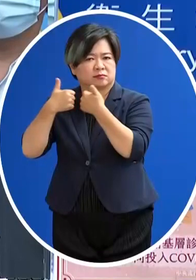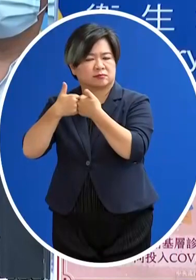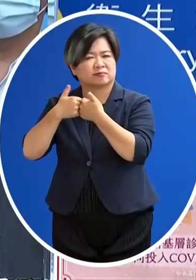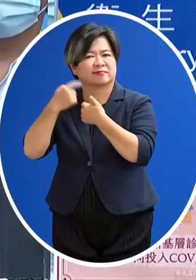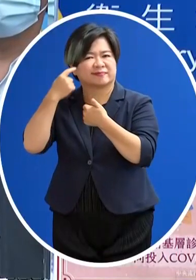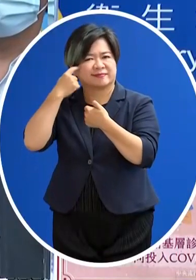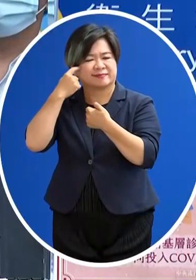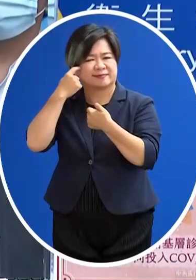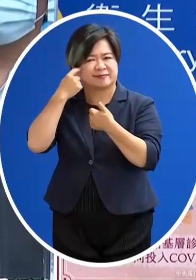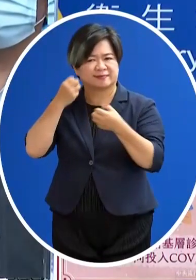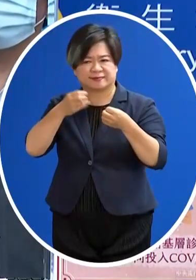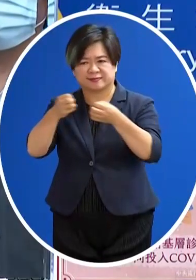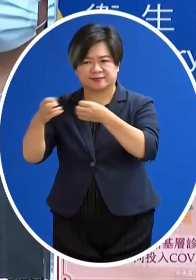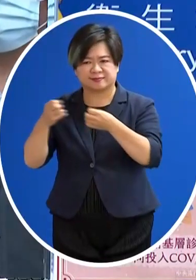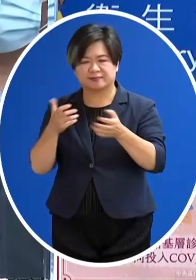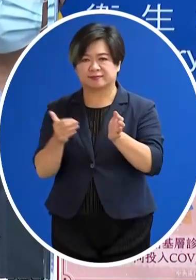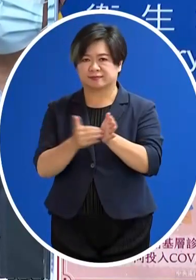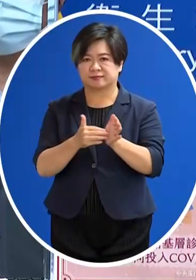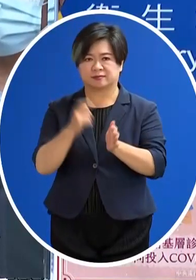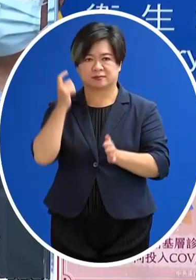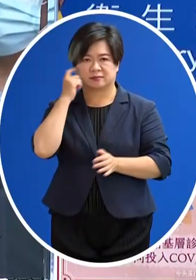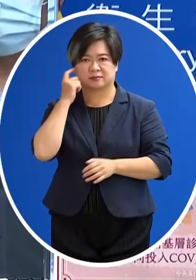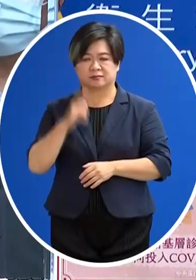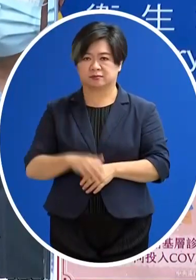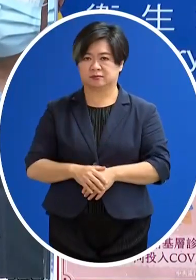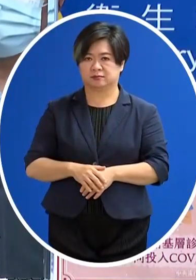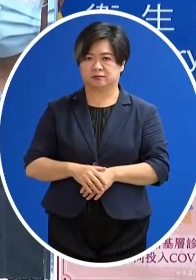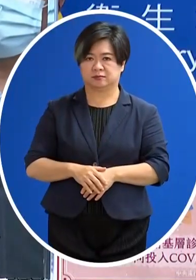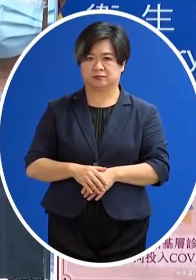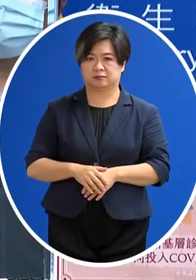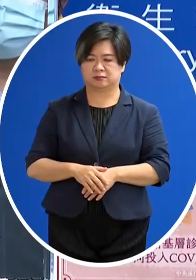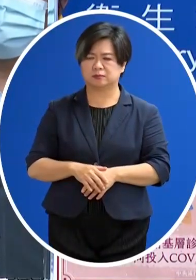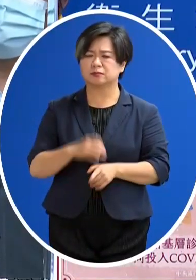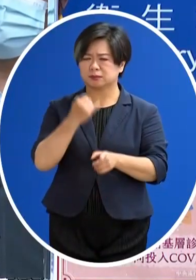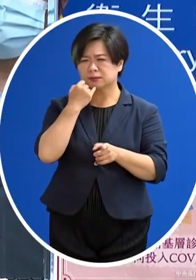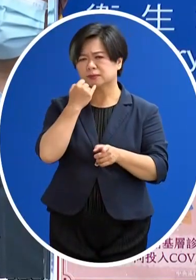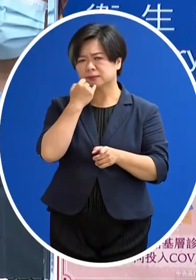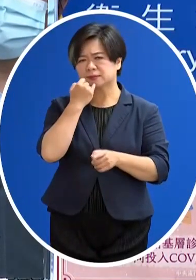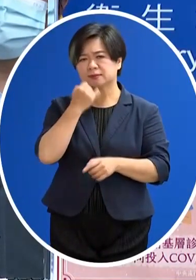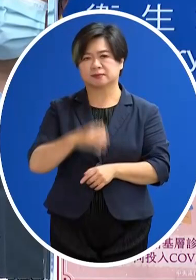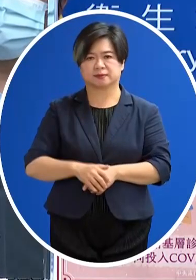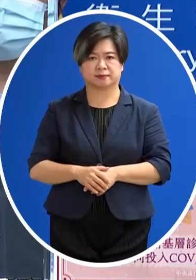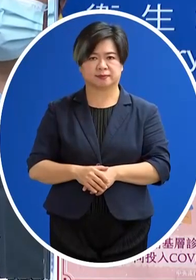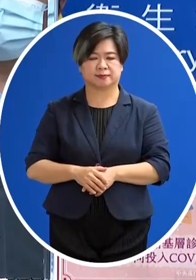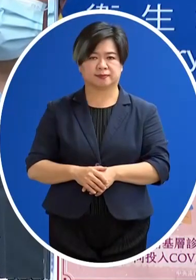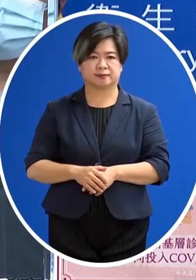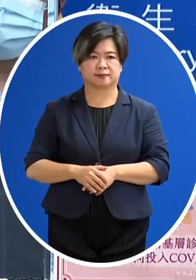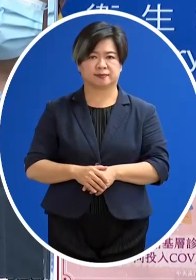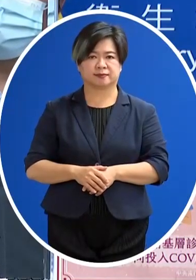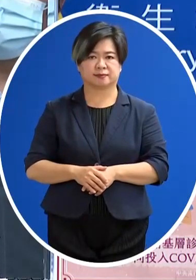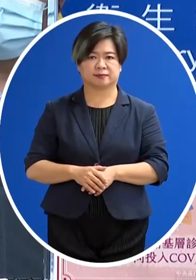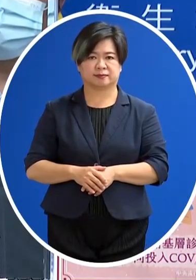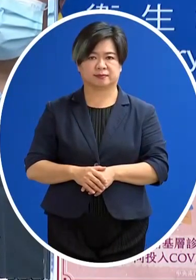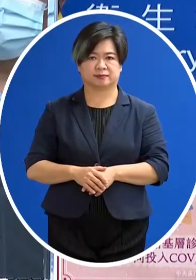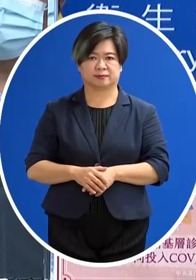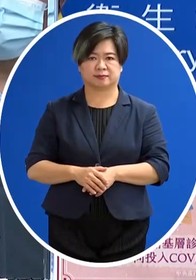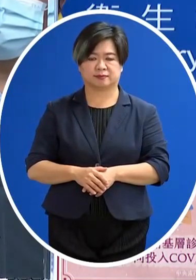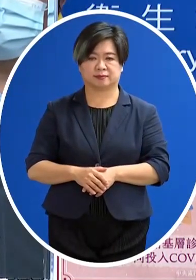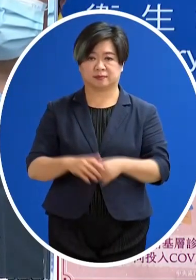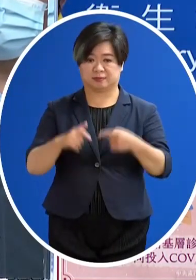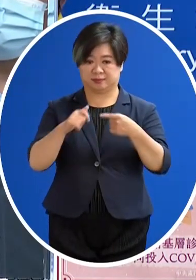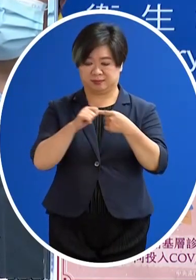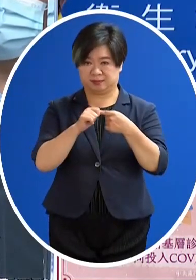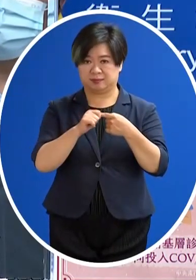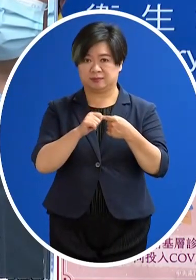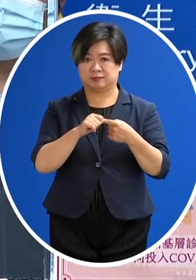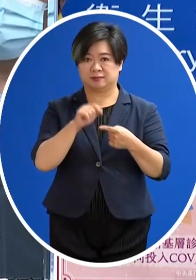家就经过讨论以后，觉得这样的一室方式是一个可行的哈。首先，当然他们都是同